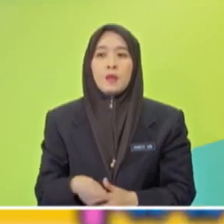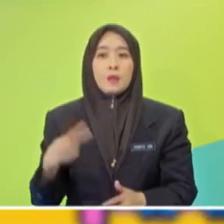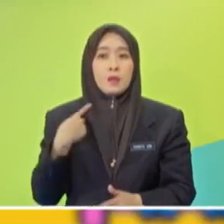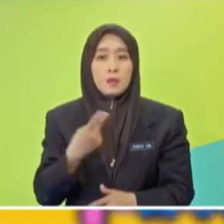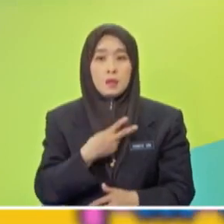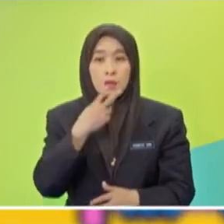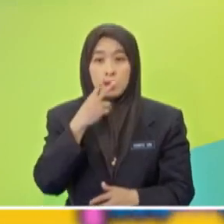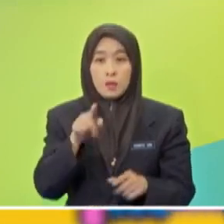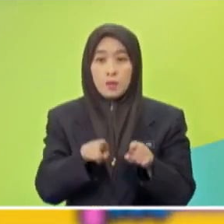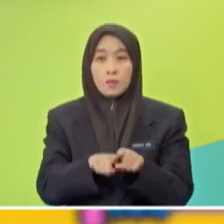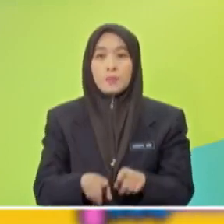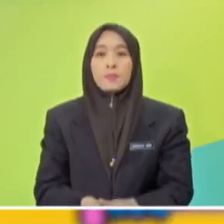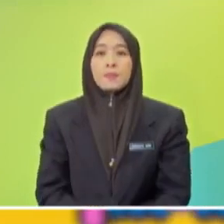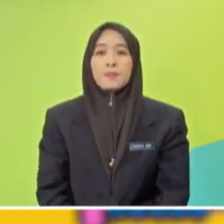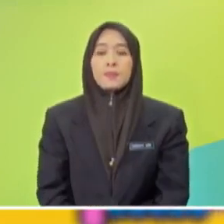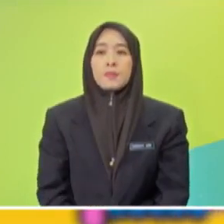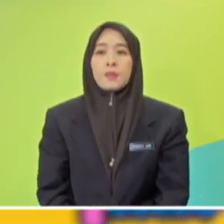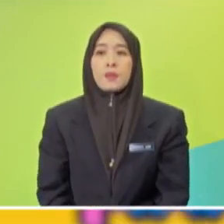di rumah